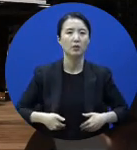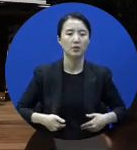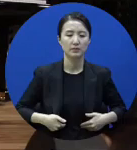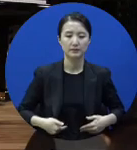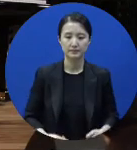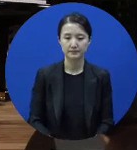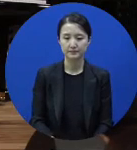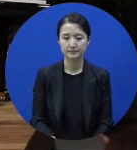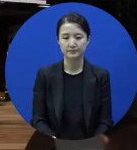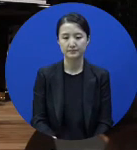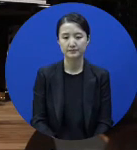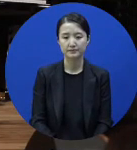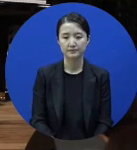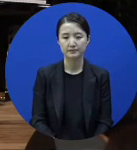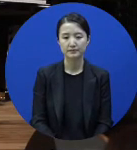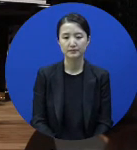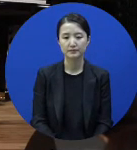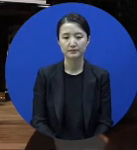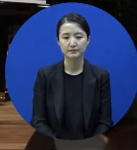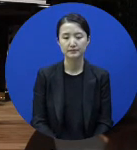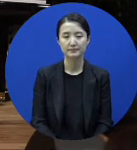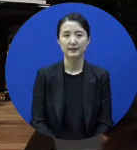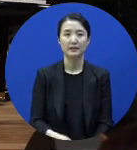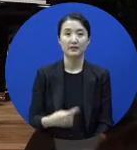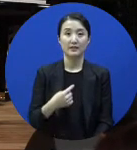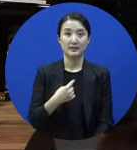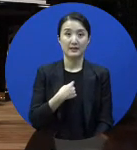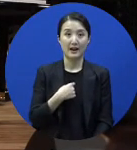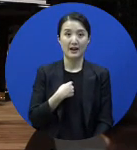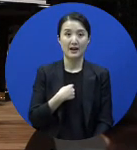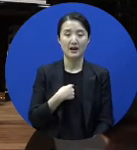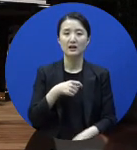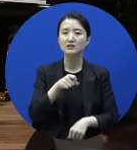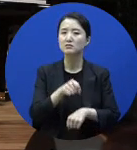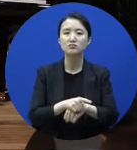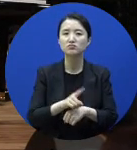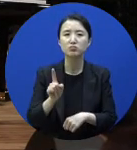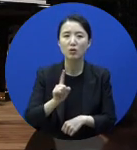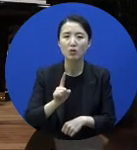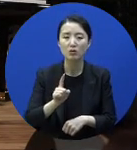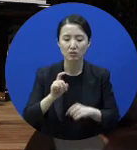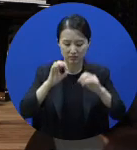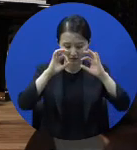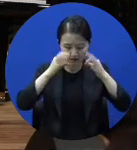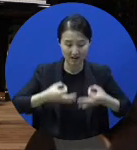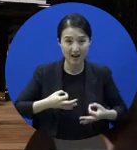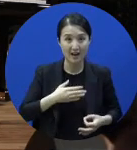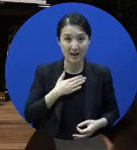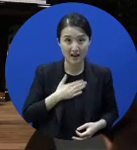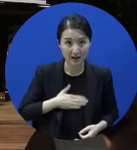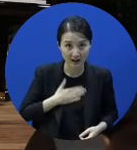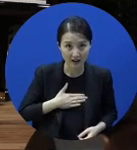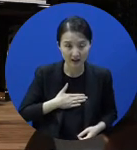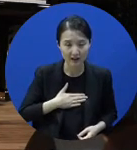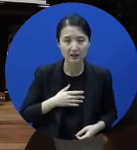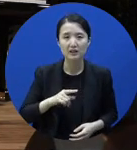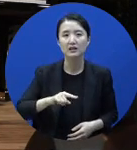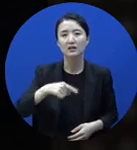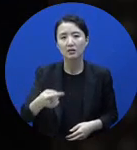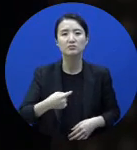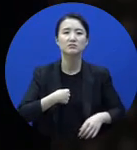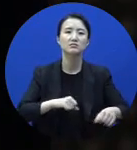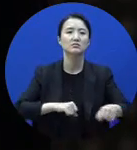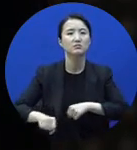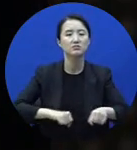예. 근데 사실 이거는 누구를 알아야 되죠? 나를 알아야 내가 뭔가 새로운 걸 선택해야 되는 거기 때문에 그렇습니다. 그 다음에